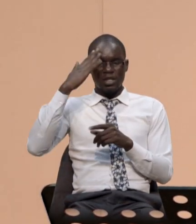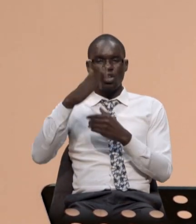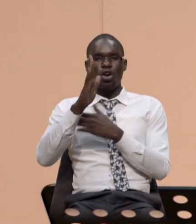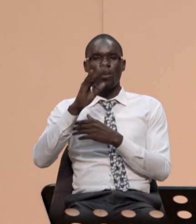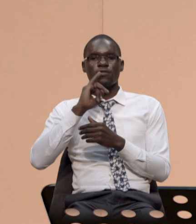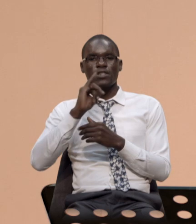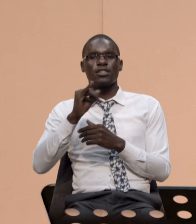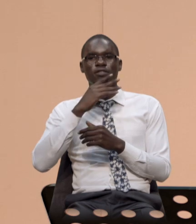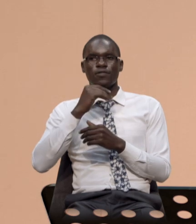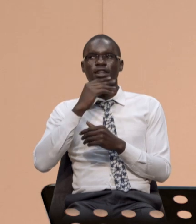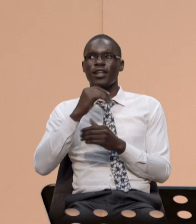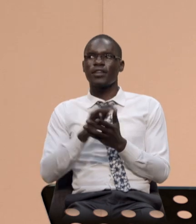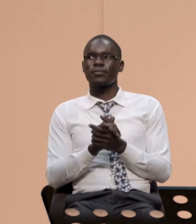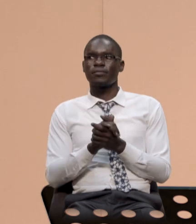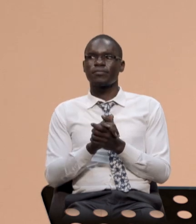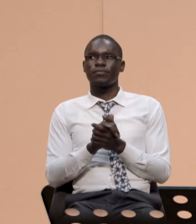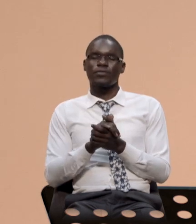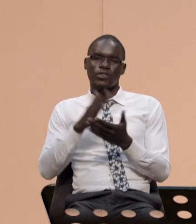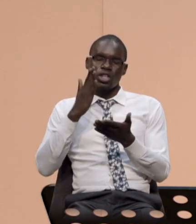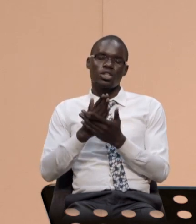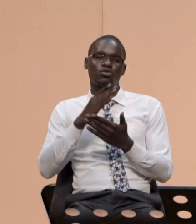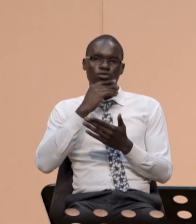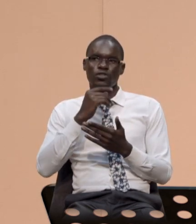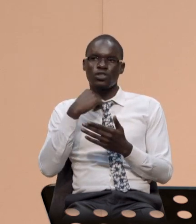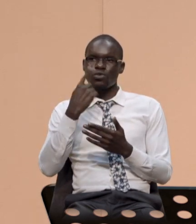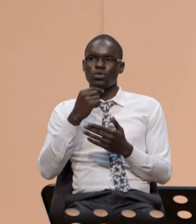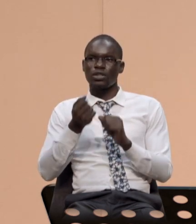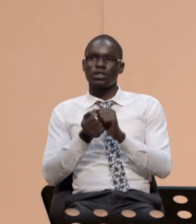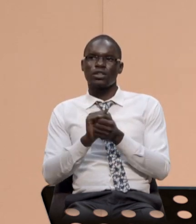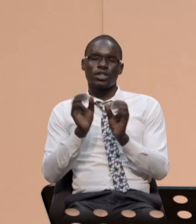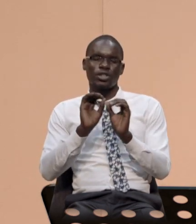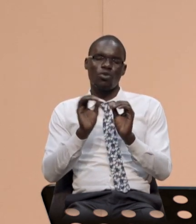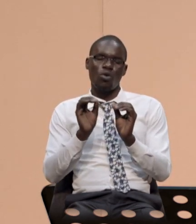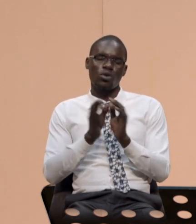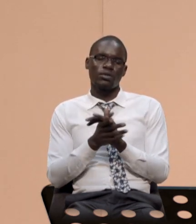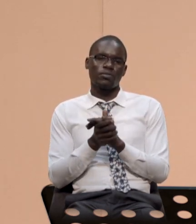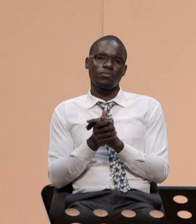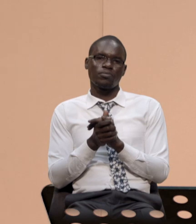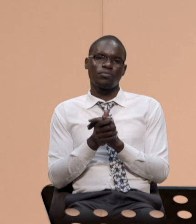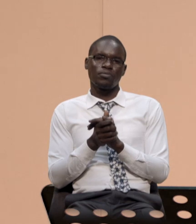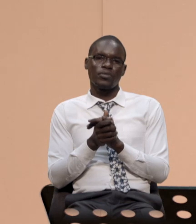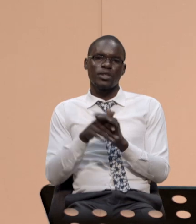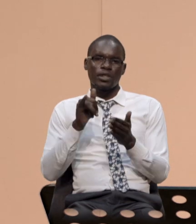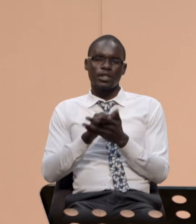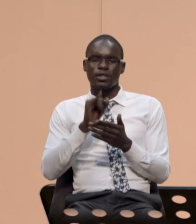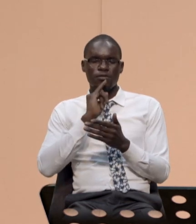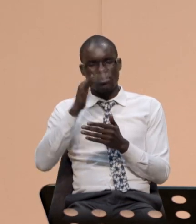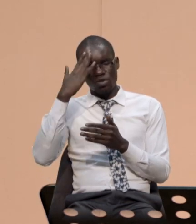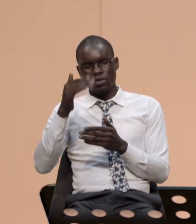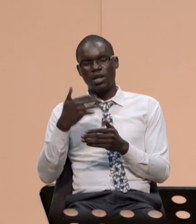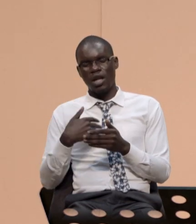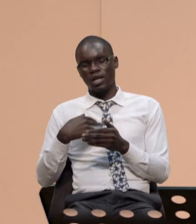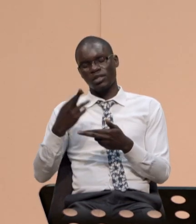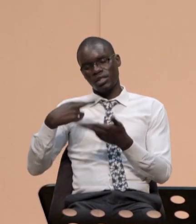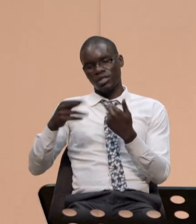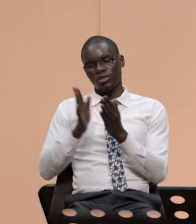baba. God is the only father, a true father who does not change. Baba ambaye habadiliki, and that is why he retained